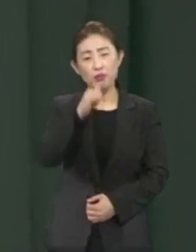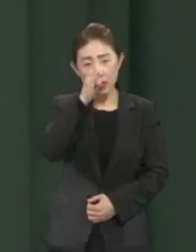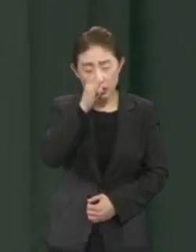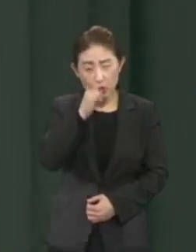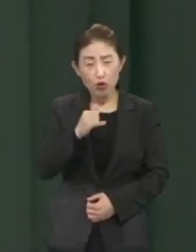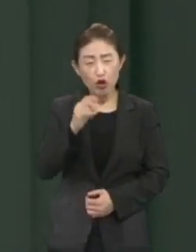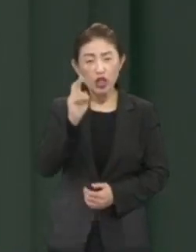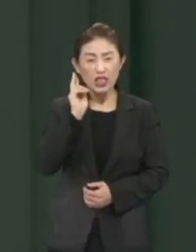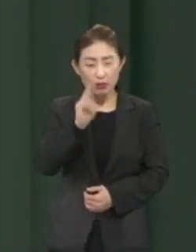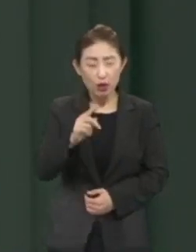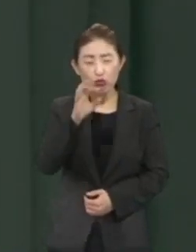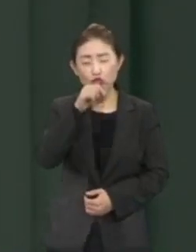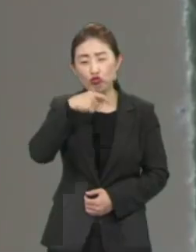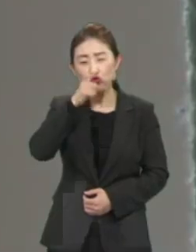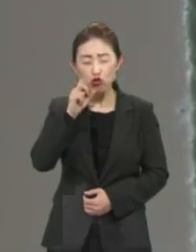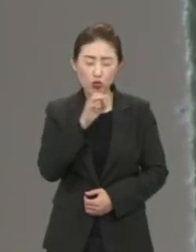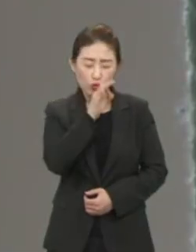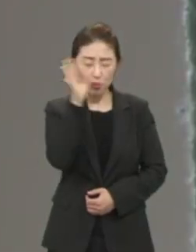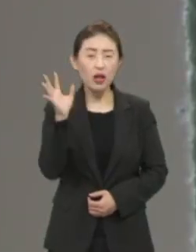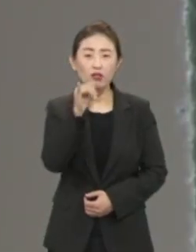탈수 세로도 이어집니다